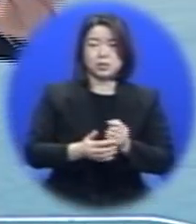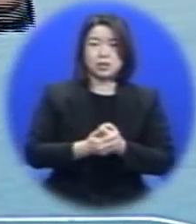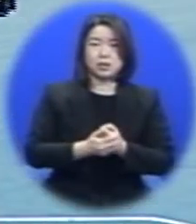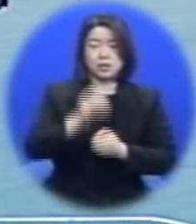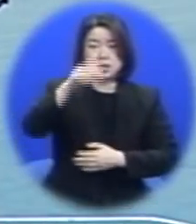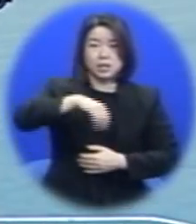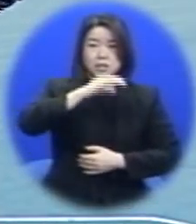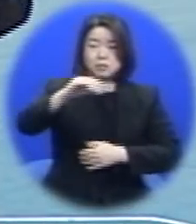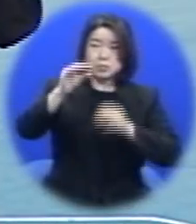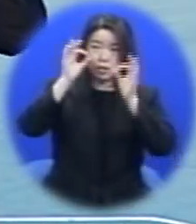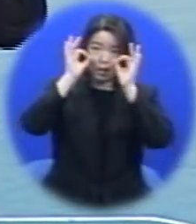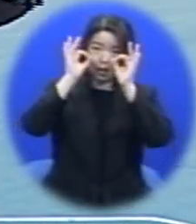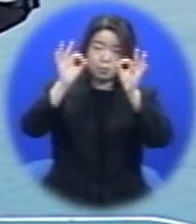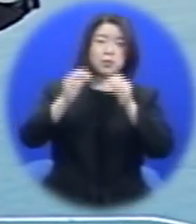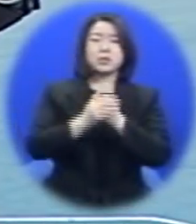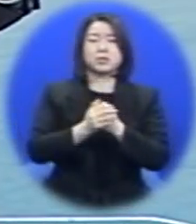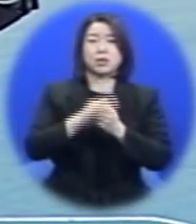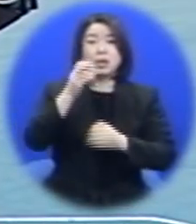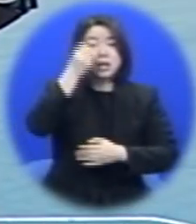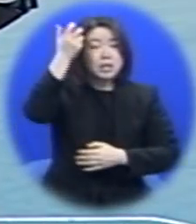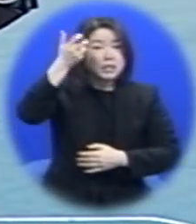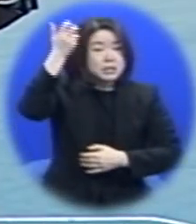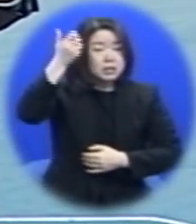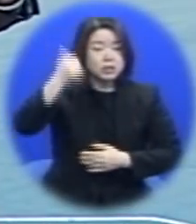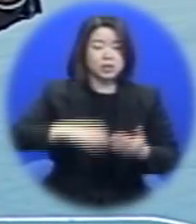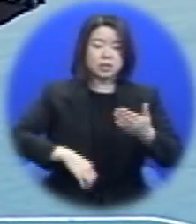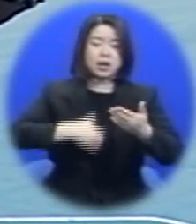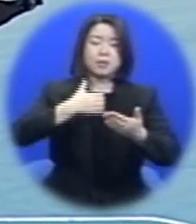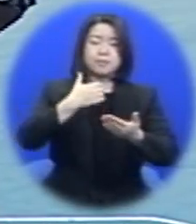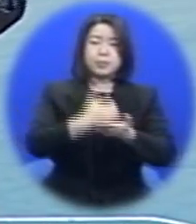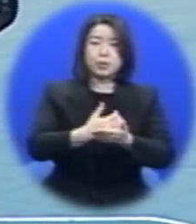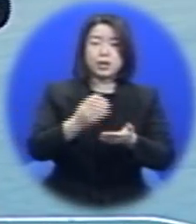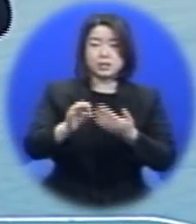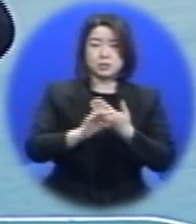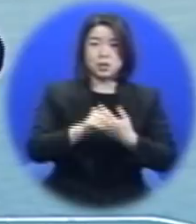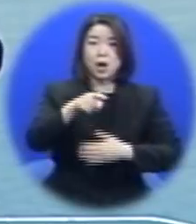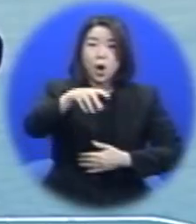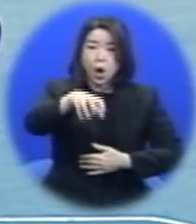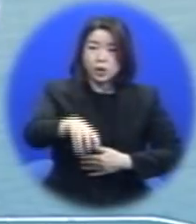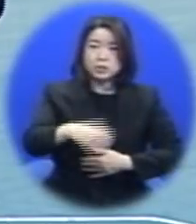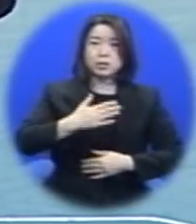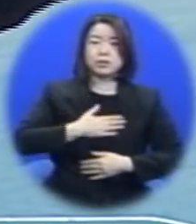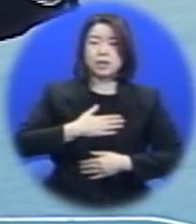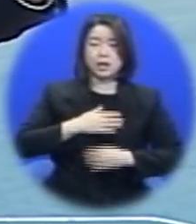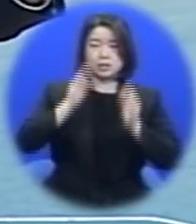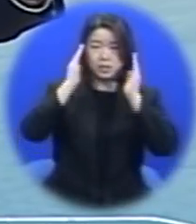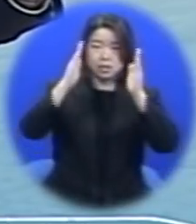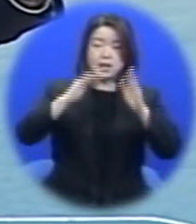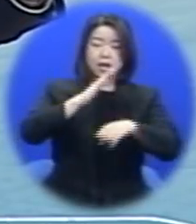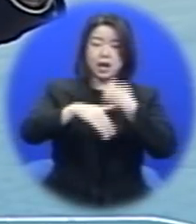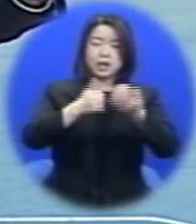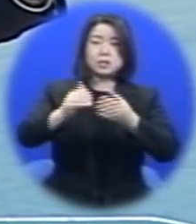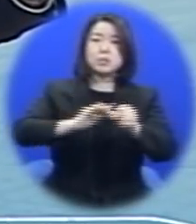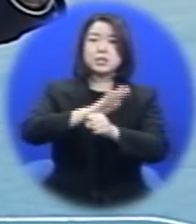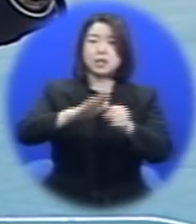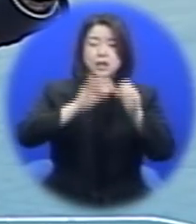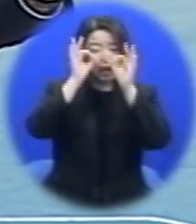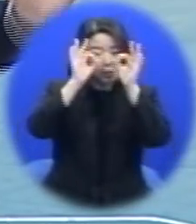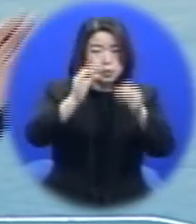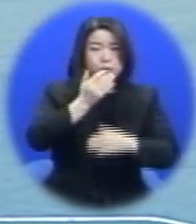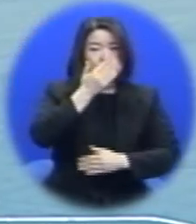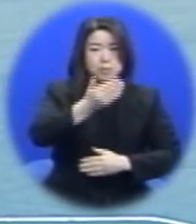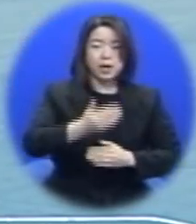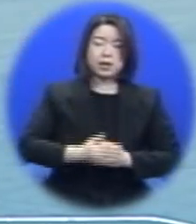십자가를 바라보면서 성령이 감동하시면 그러면 거기서 나를 향한 하나님의 사랑을 봅니다.